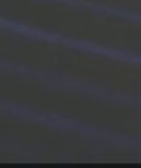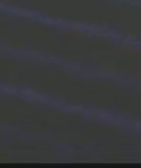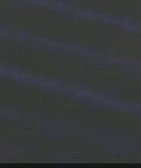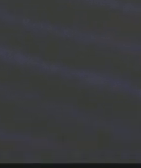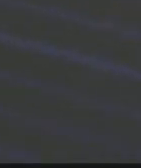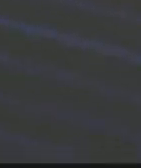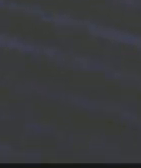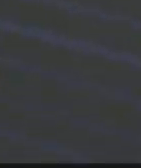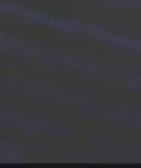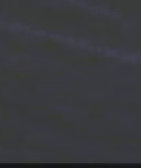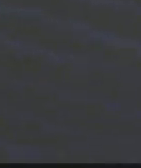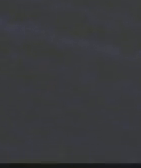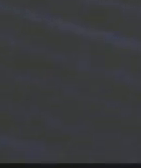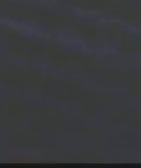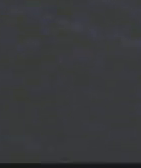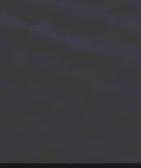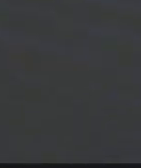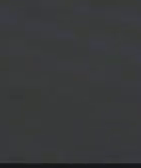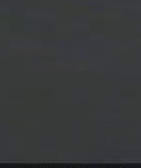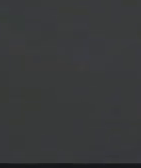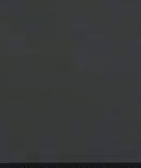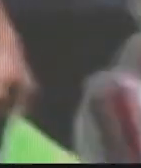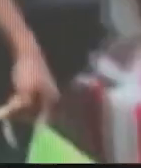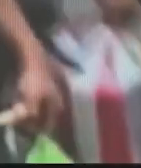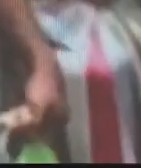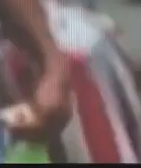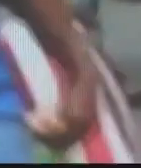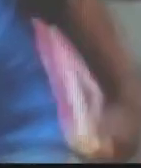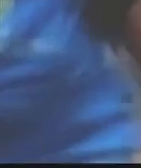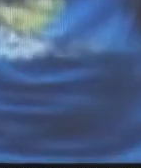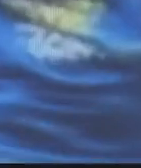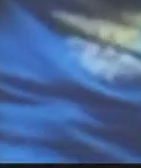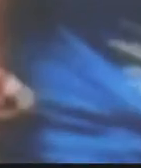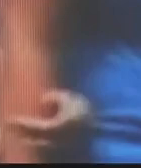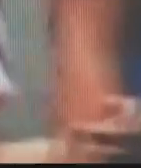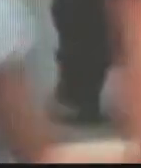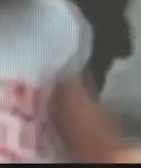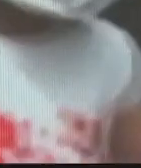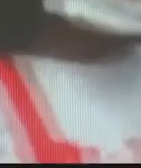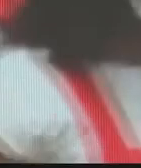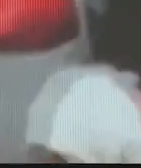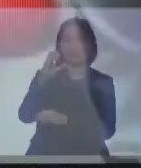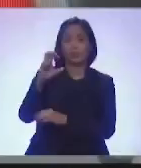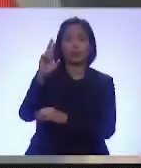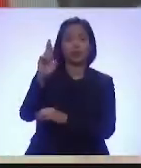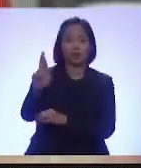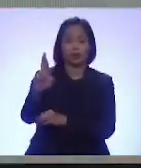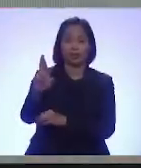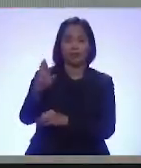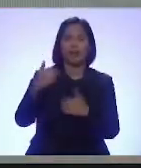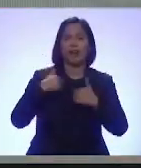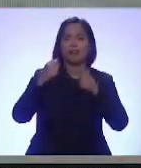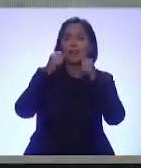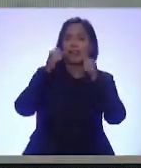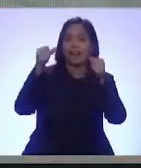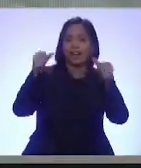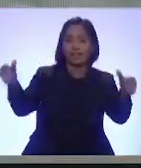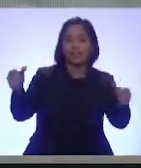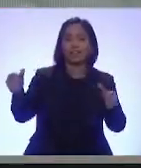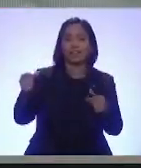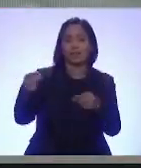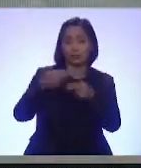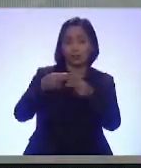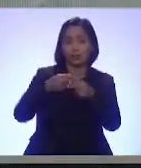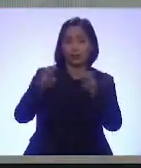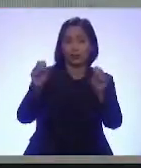At sa ating pa rin pong top story, bagong alert level system sa NCR o National Capital Region. Iaanunsyo na po yan sa weekend ayon